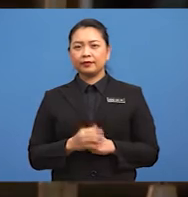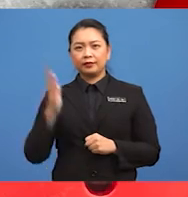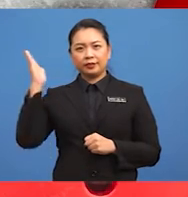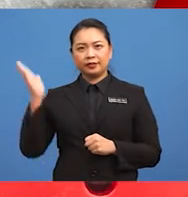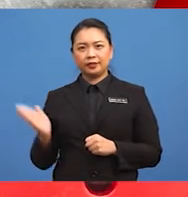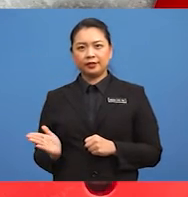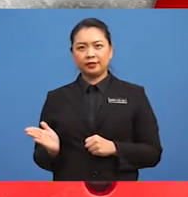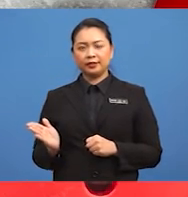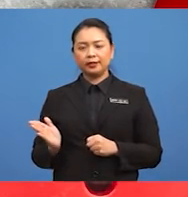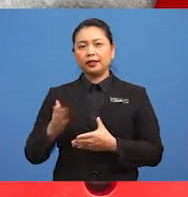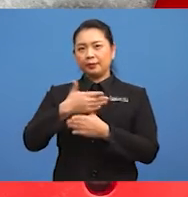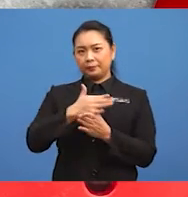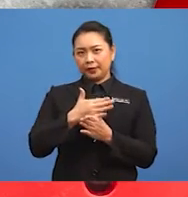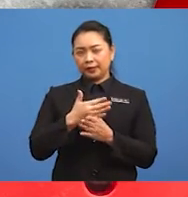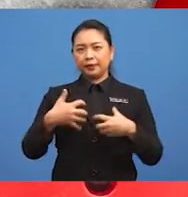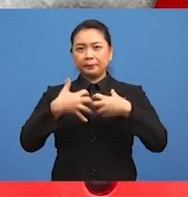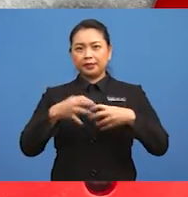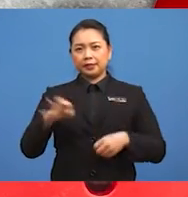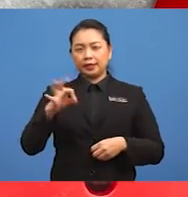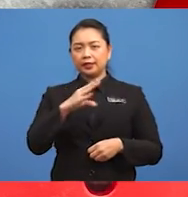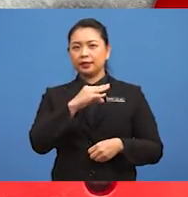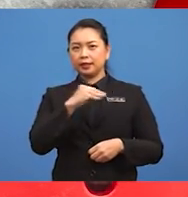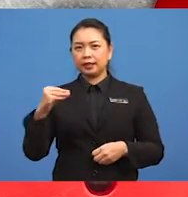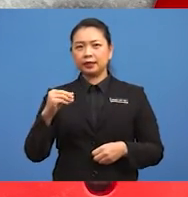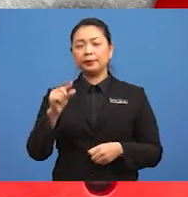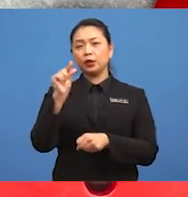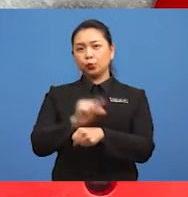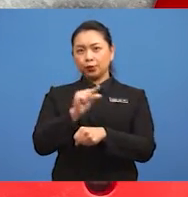Berikut ialah bahagian mesin jahit dan kegunaannya.